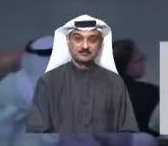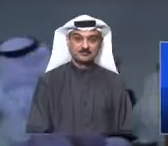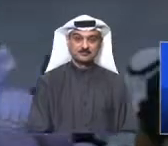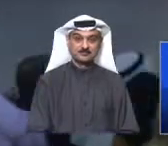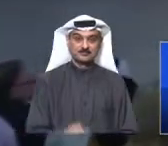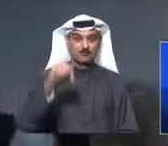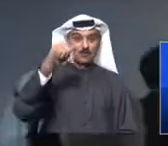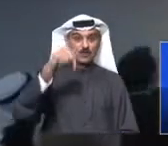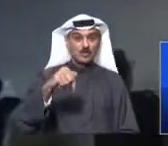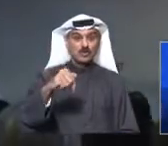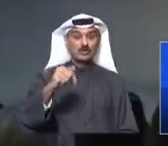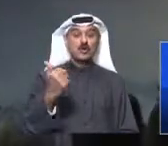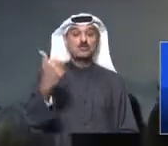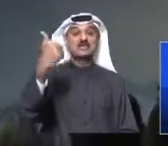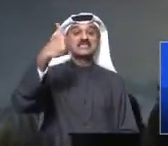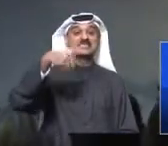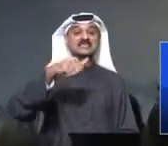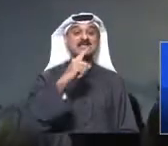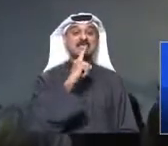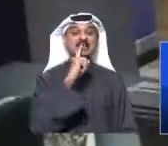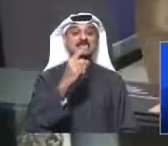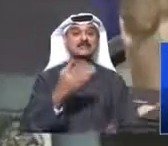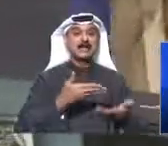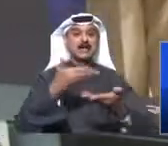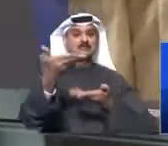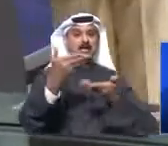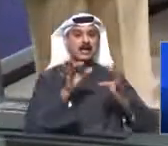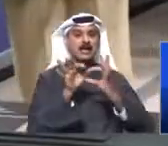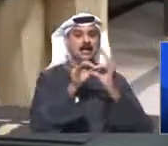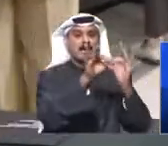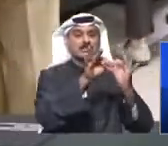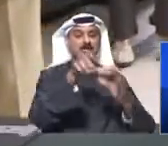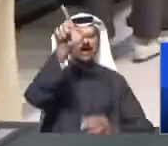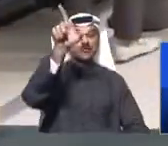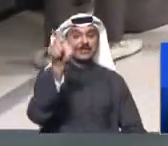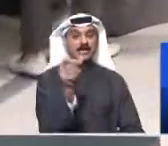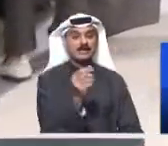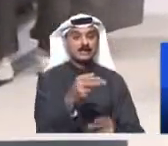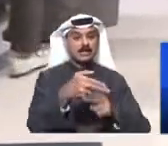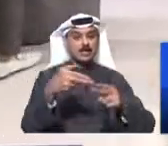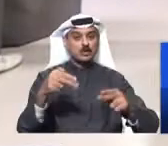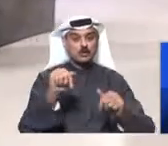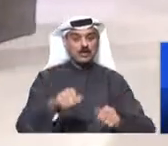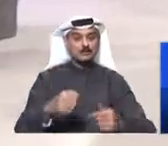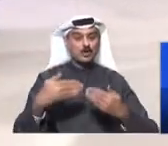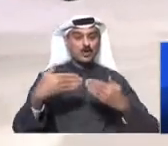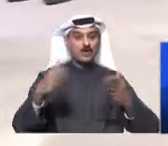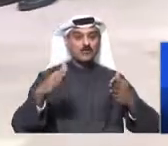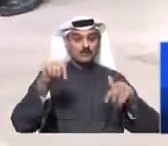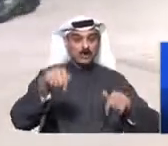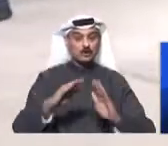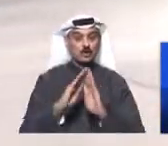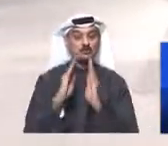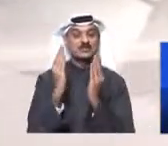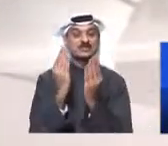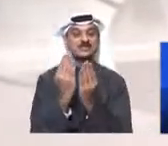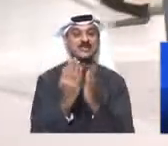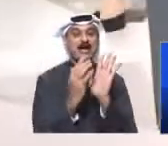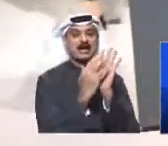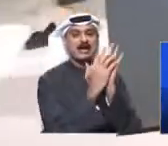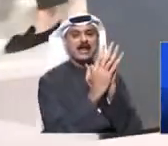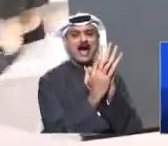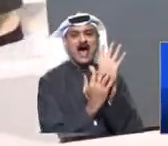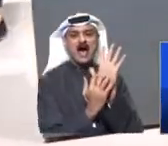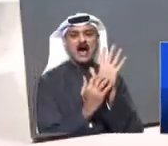بمناسبة الذكرى السنوية 60 على العلاقات الكويتية الإيطالية، افتتح في دار الآثار الإسلامية معرض الفن الإسلامي من